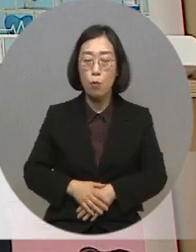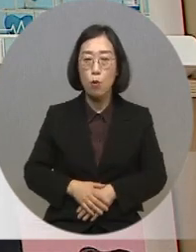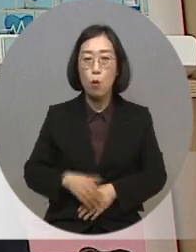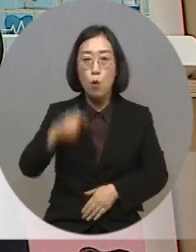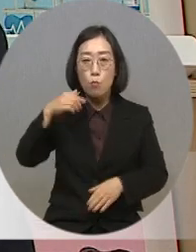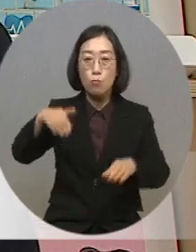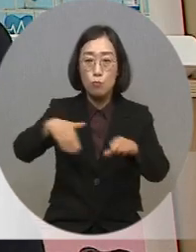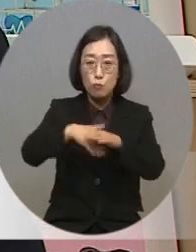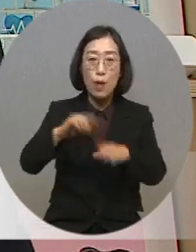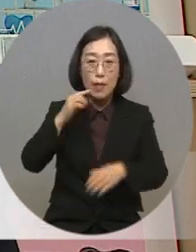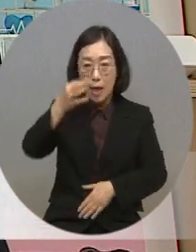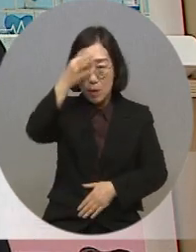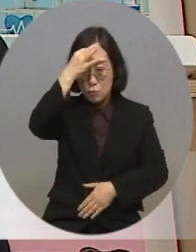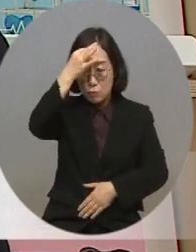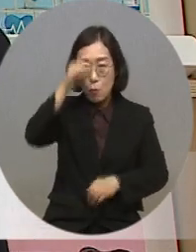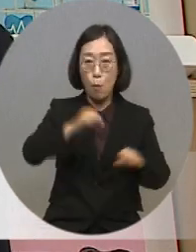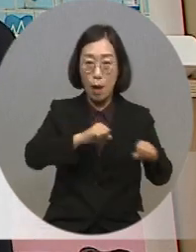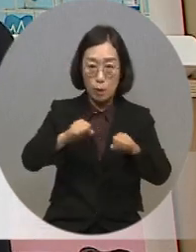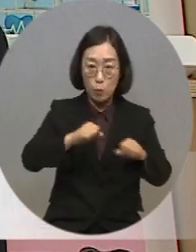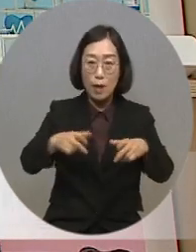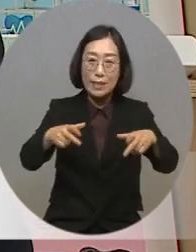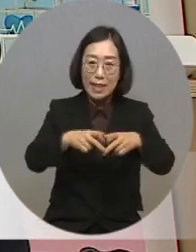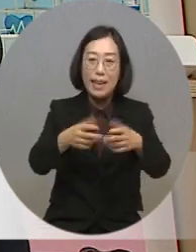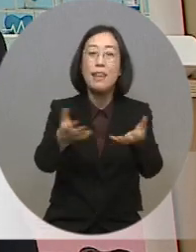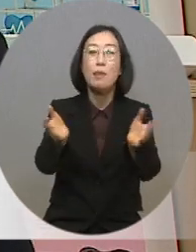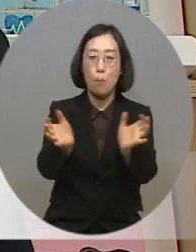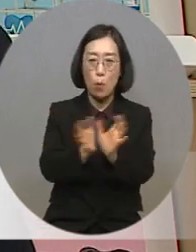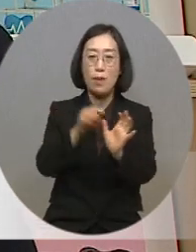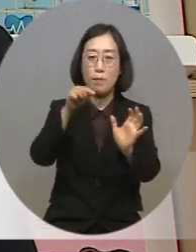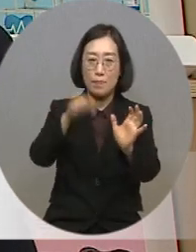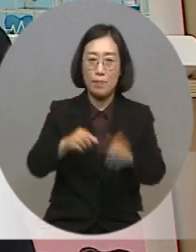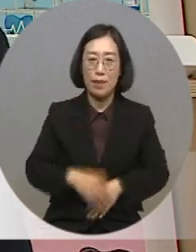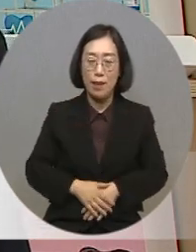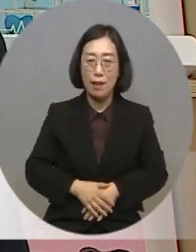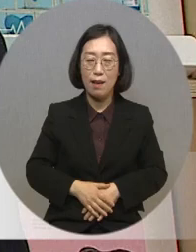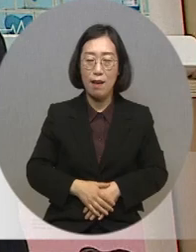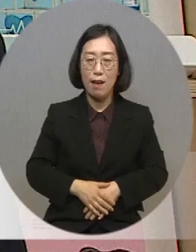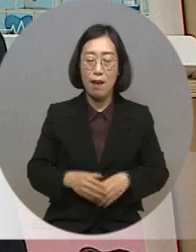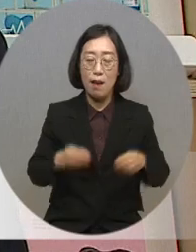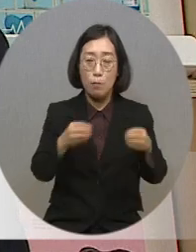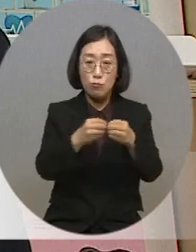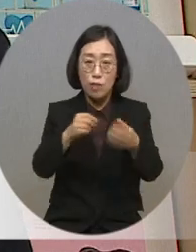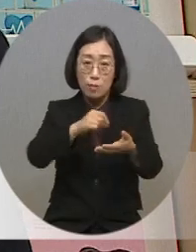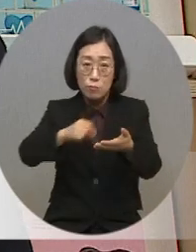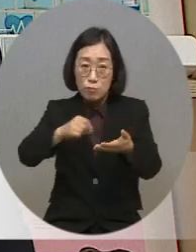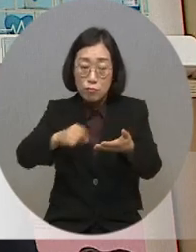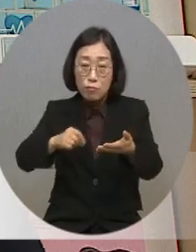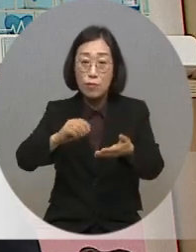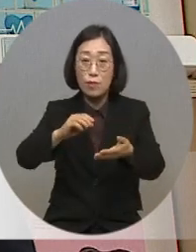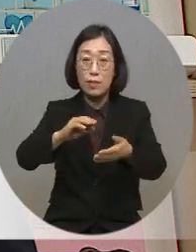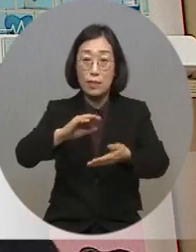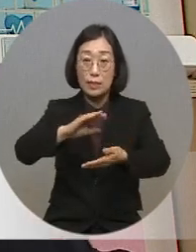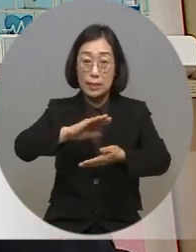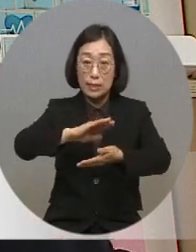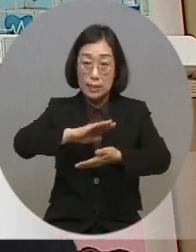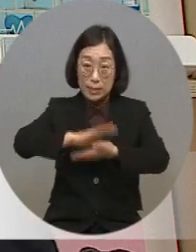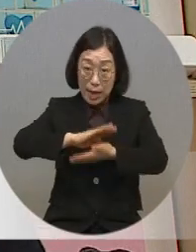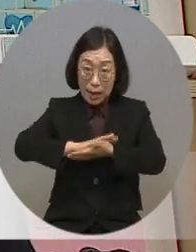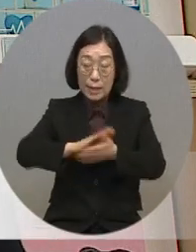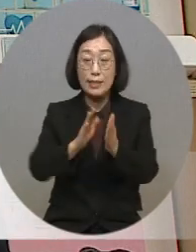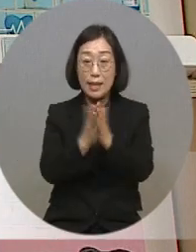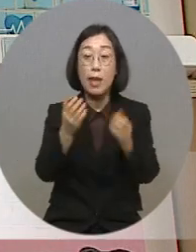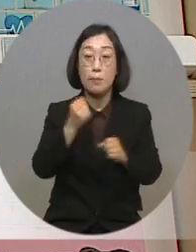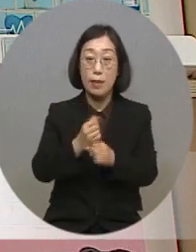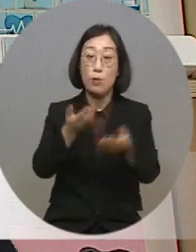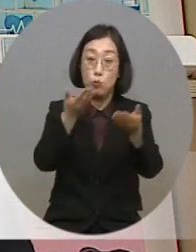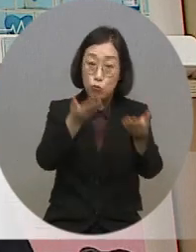문화예술을 하는 장애인들의 모임이에요. 작가들은 책을 내주고 있는데 책을 내주는